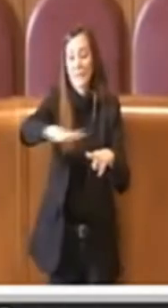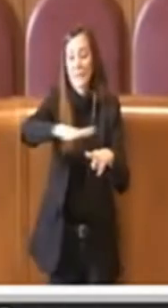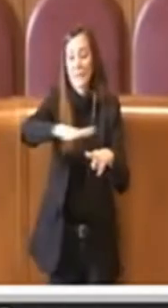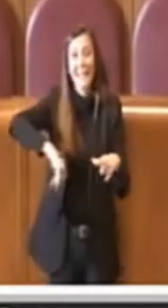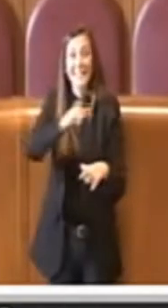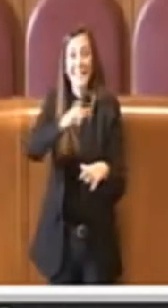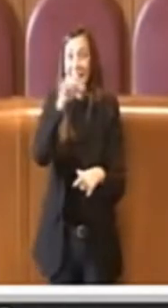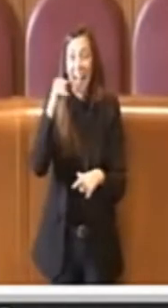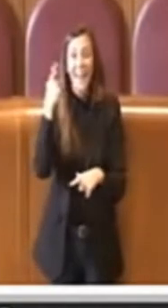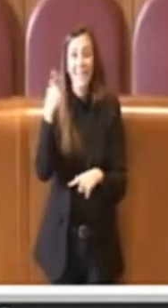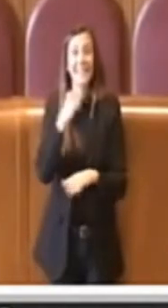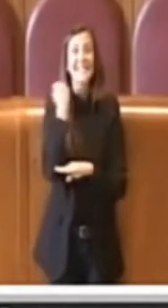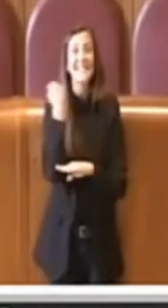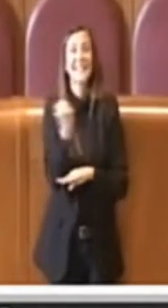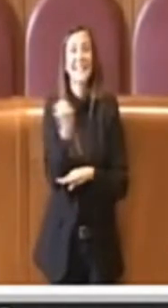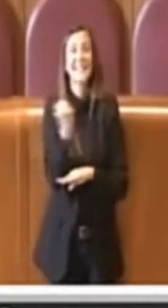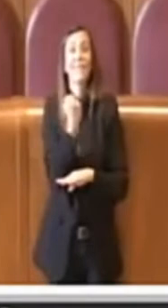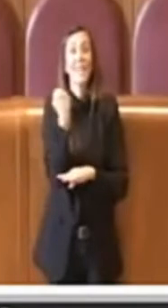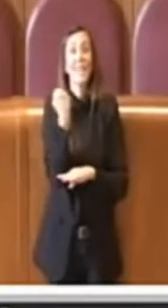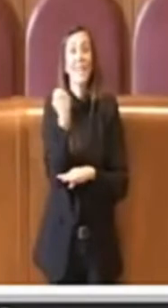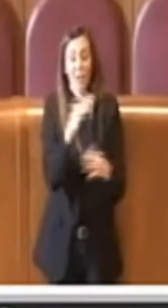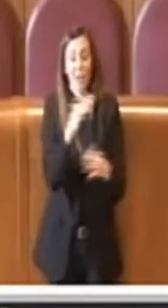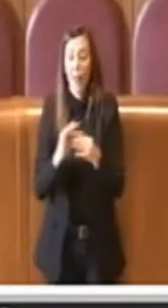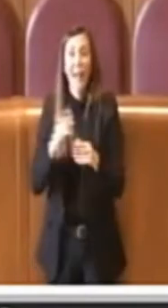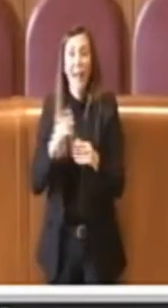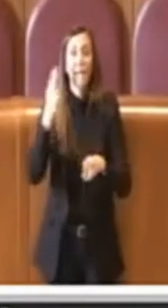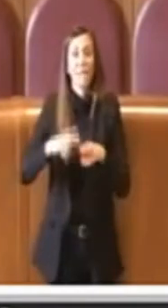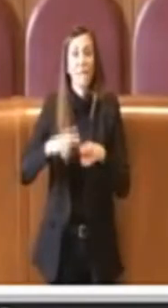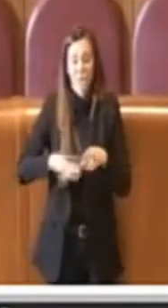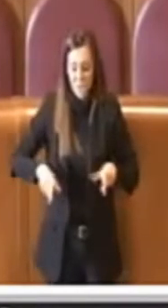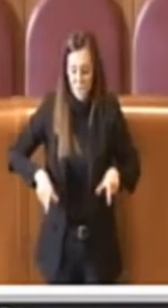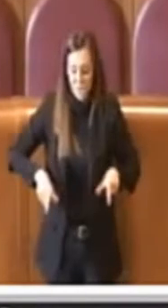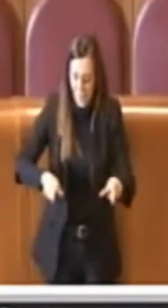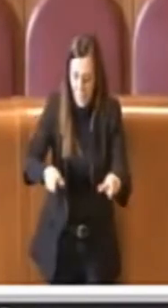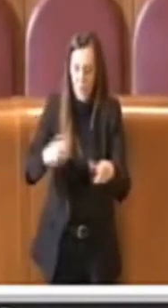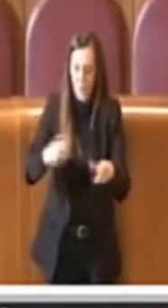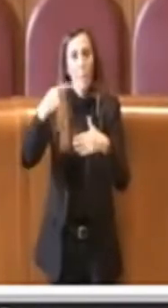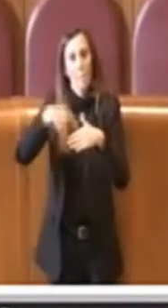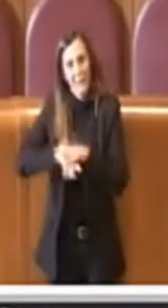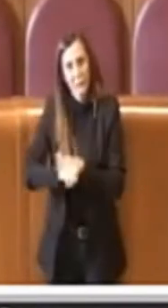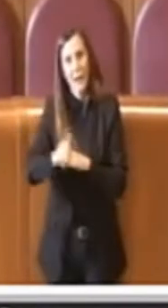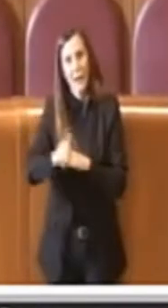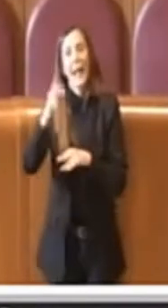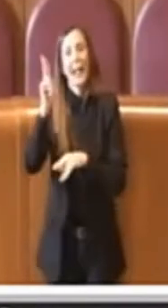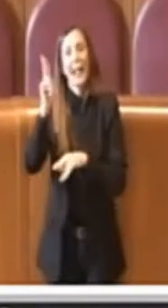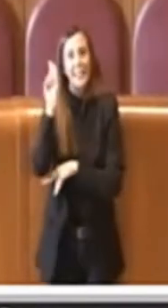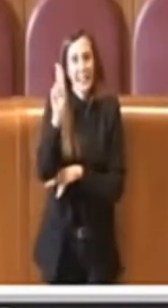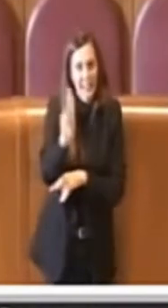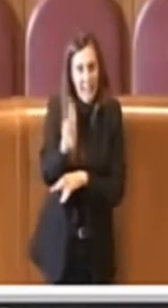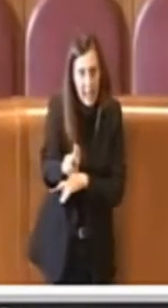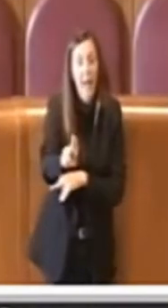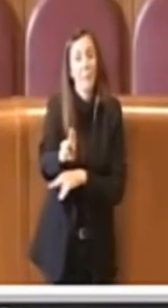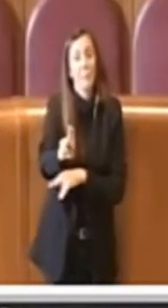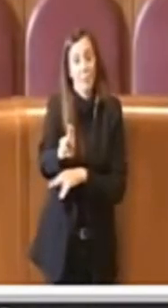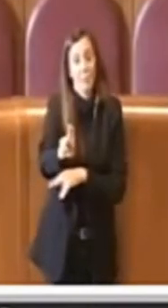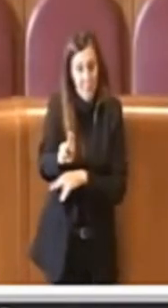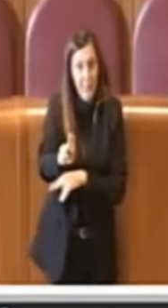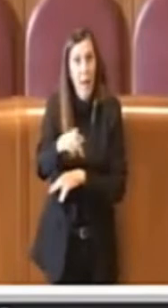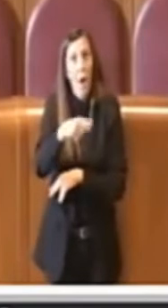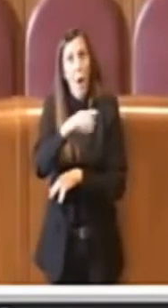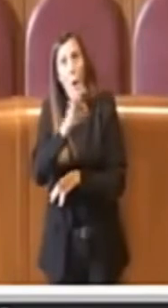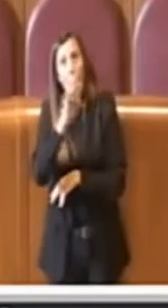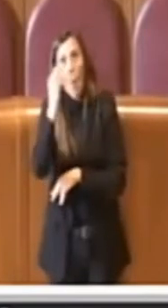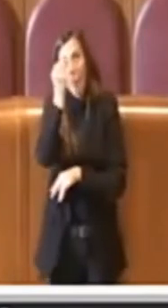di infrastrutture su ferro, pesanti, metropolitane, tram, o penso